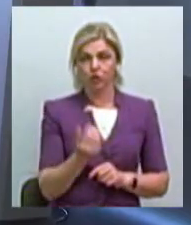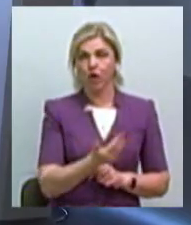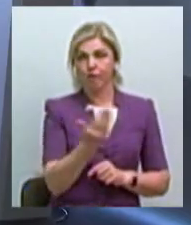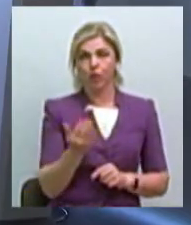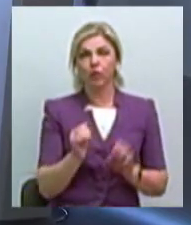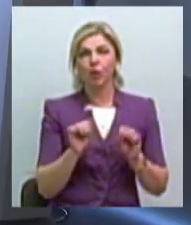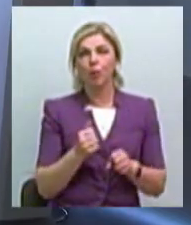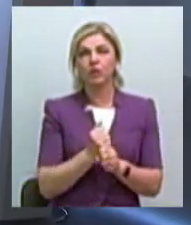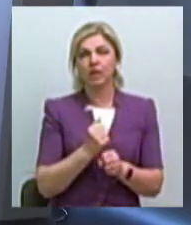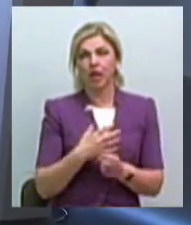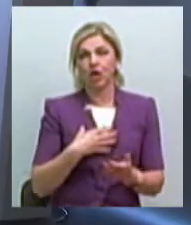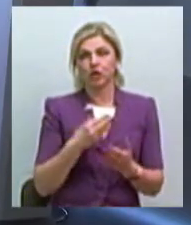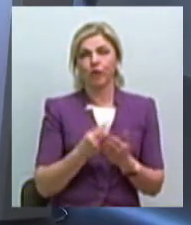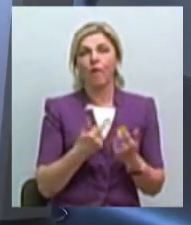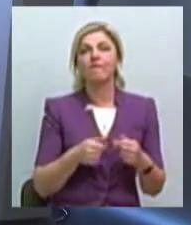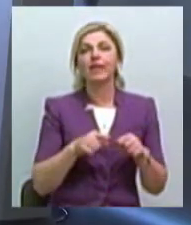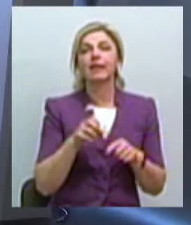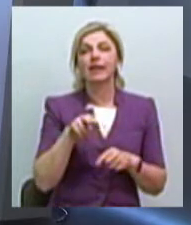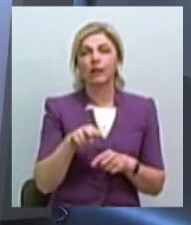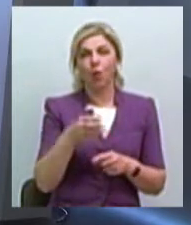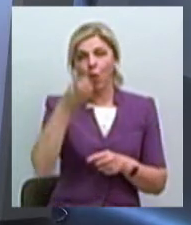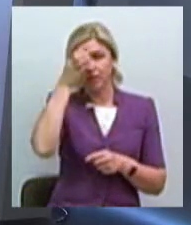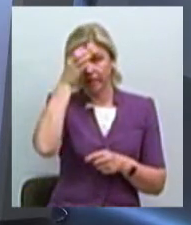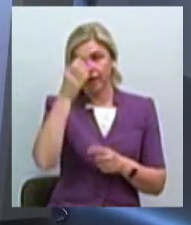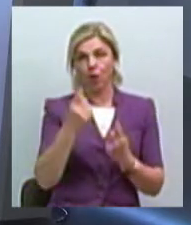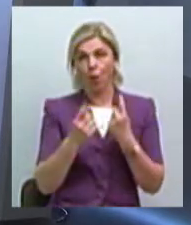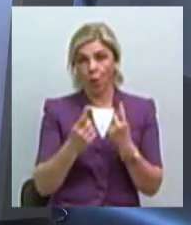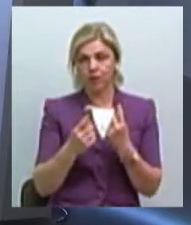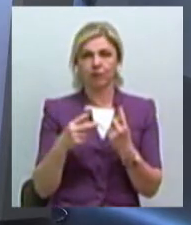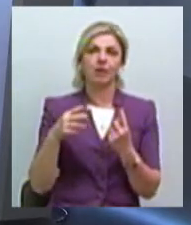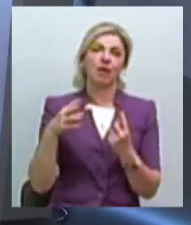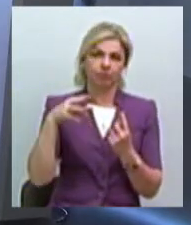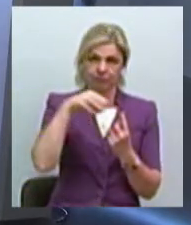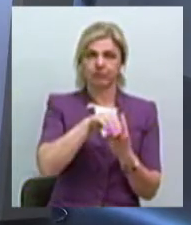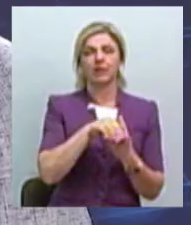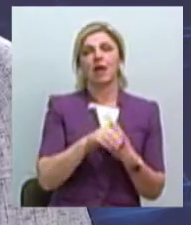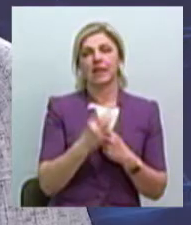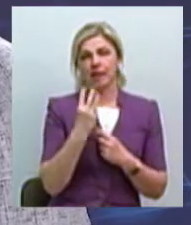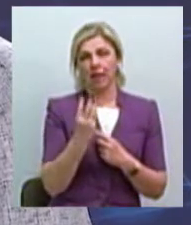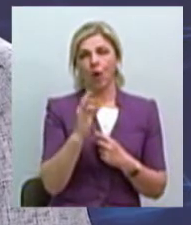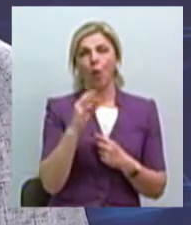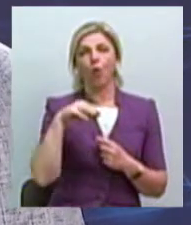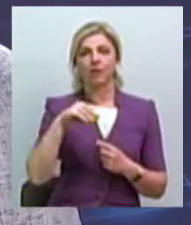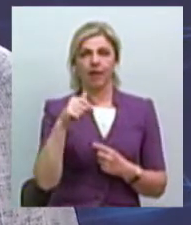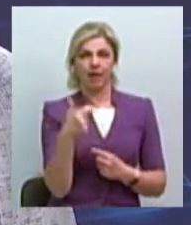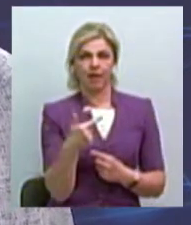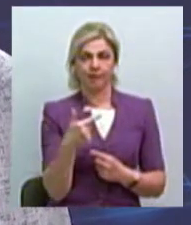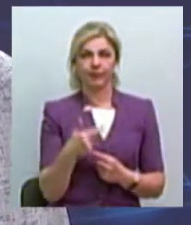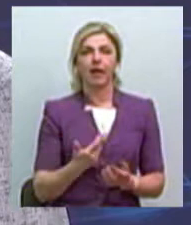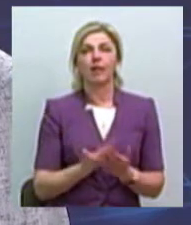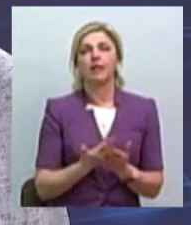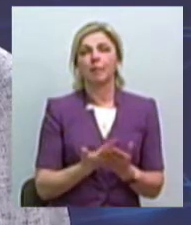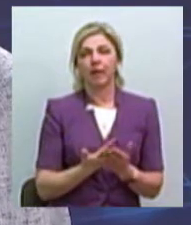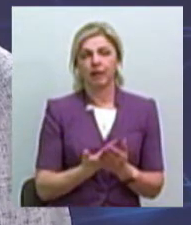створювати, наприклад, свої відділи освіти, який один виконує повноваження на 3 ОТГ. Такі самі є приклади,